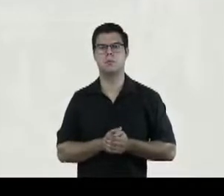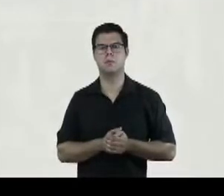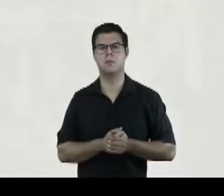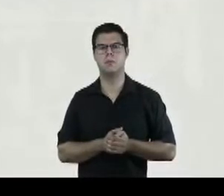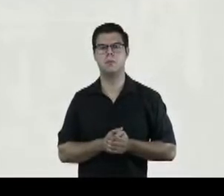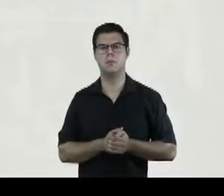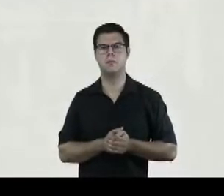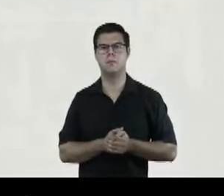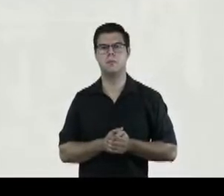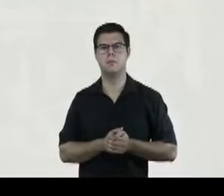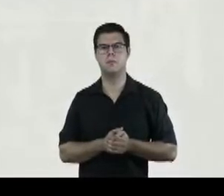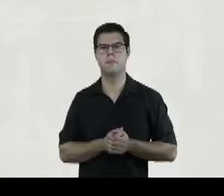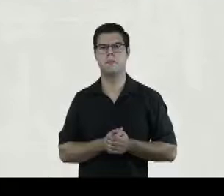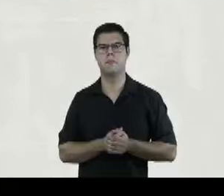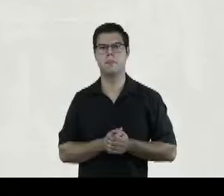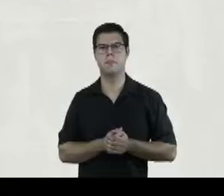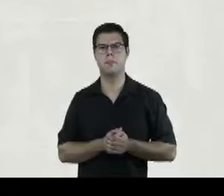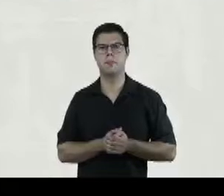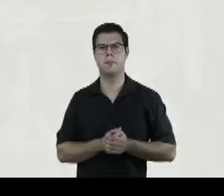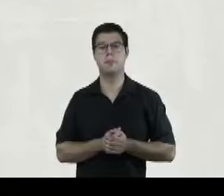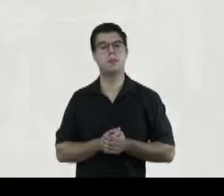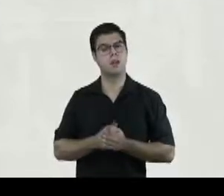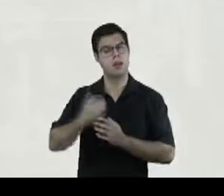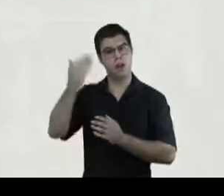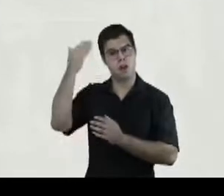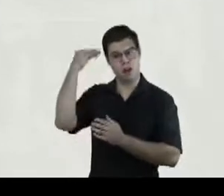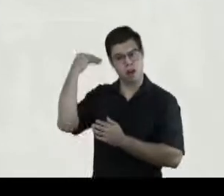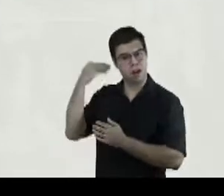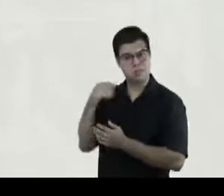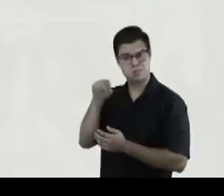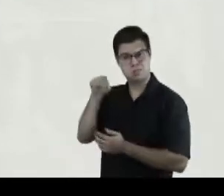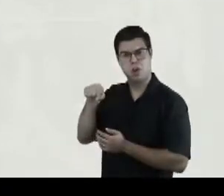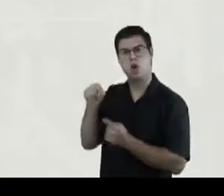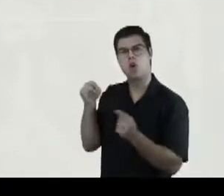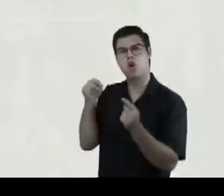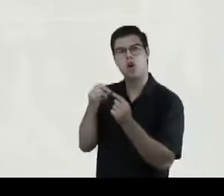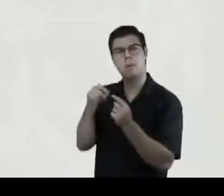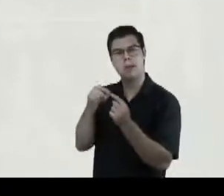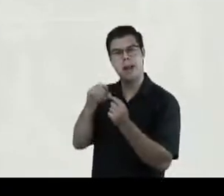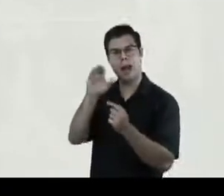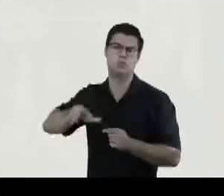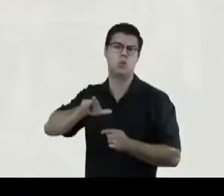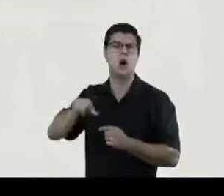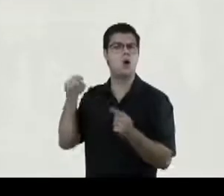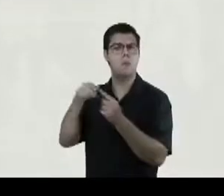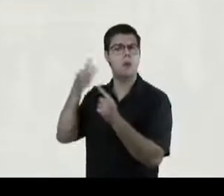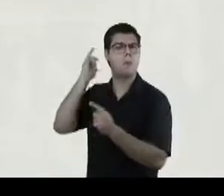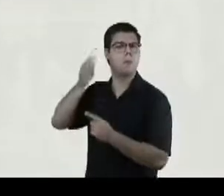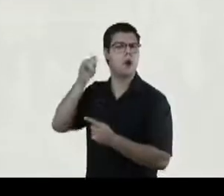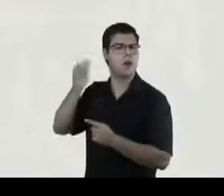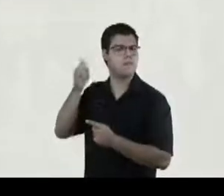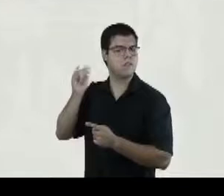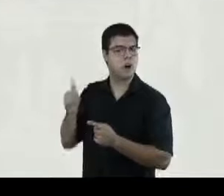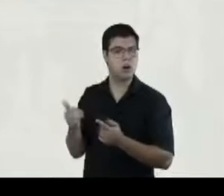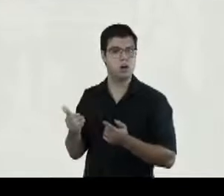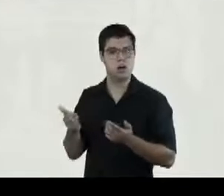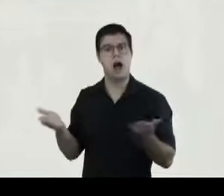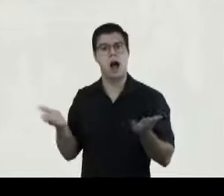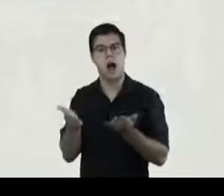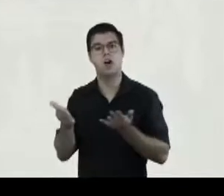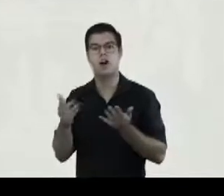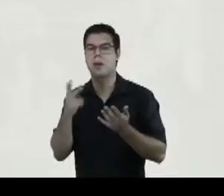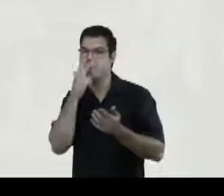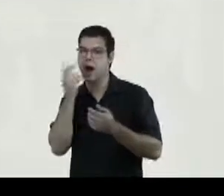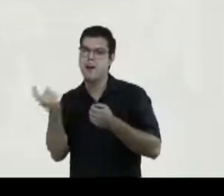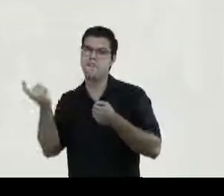catalogue, c'était bien une bibliographie. Donc, on est revenu à un nom qui ressemble un peu plus. On peut faire une recherche, c'est